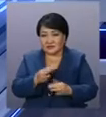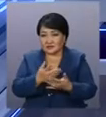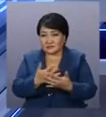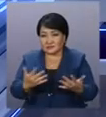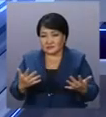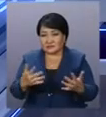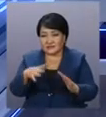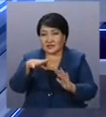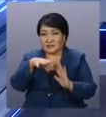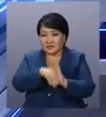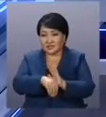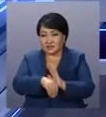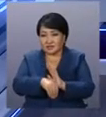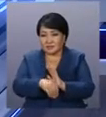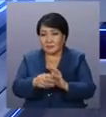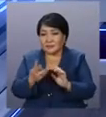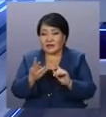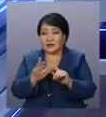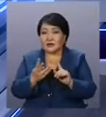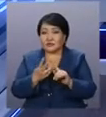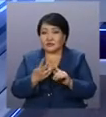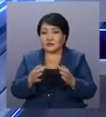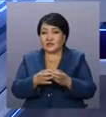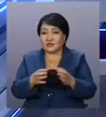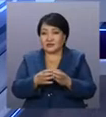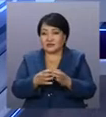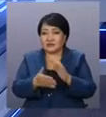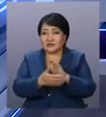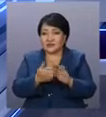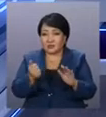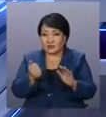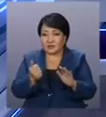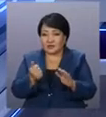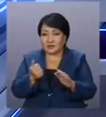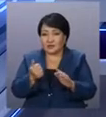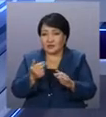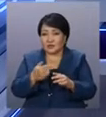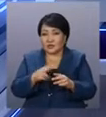жатады. Үшінші санатты шақыртулар, оларға жататындар